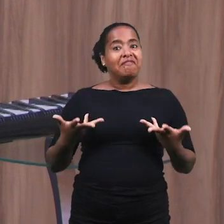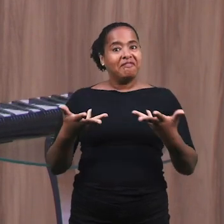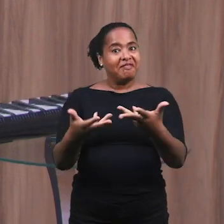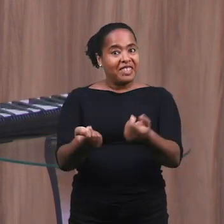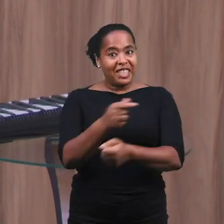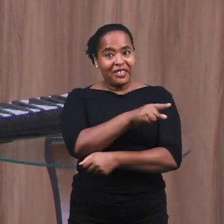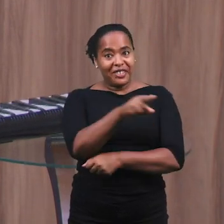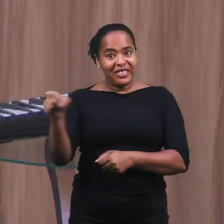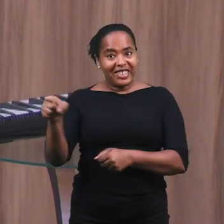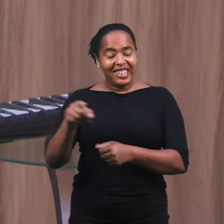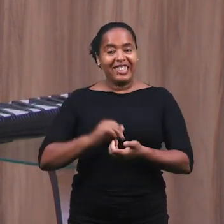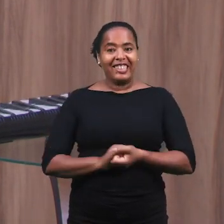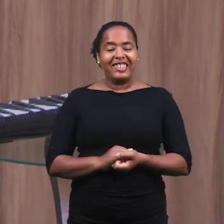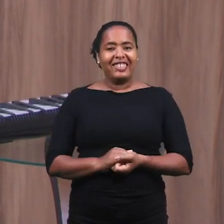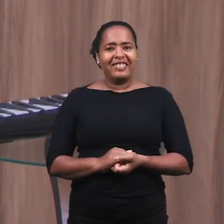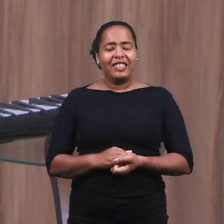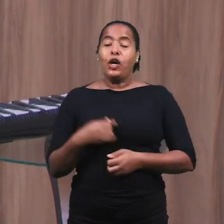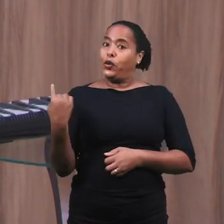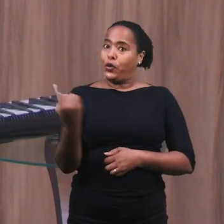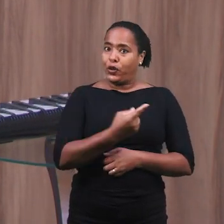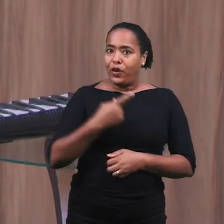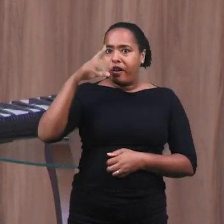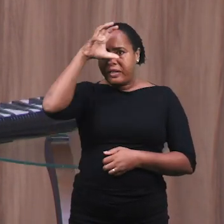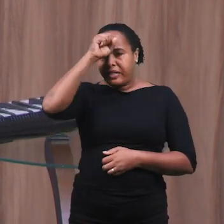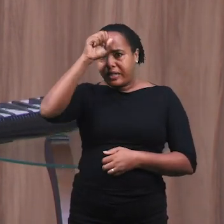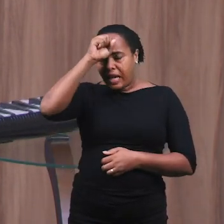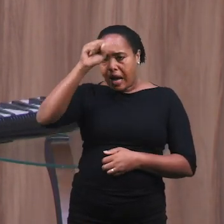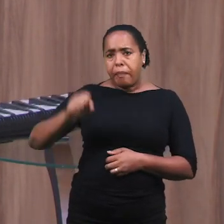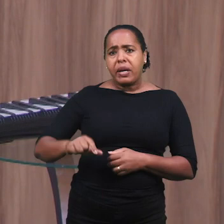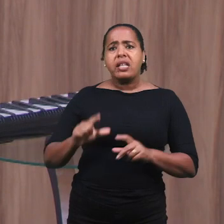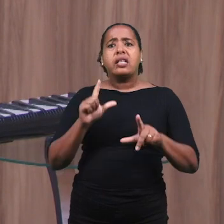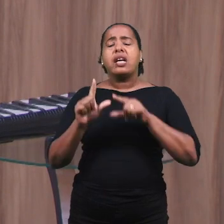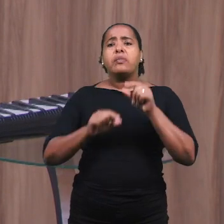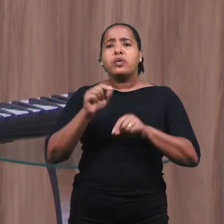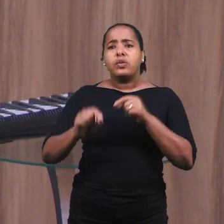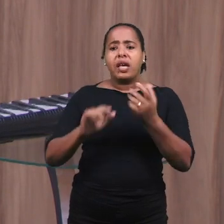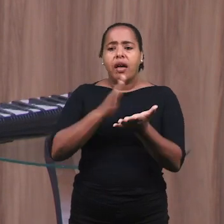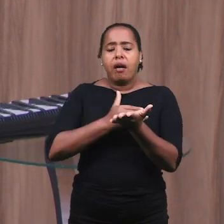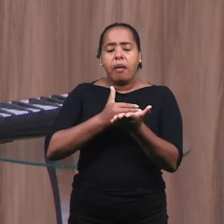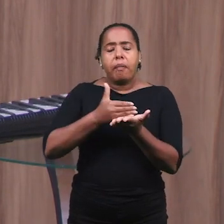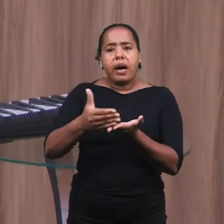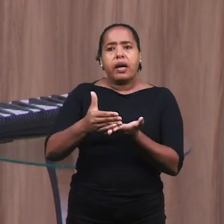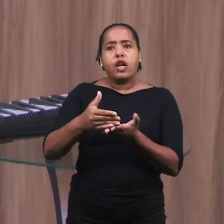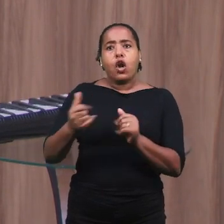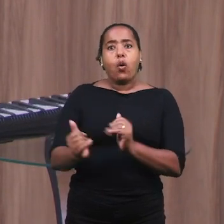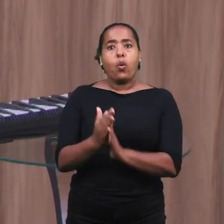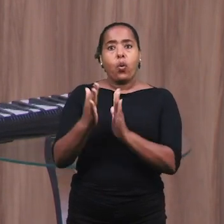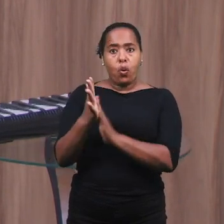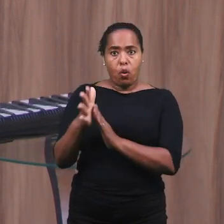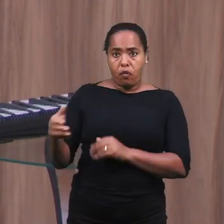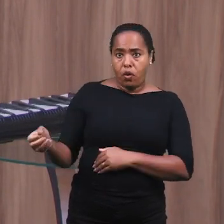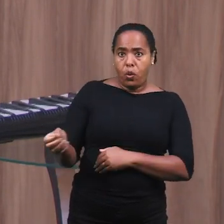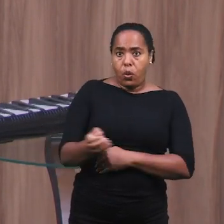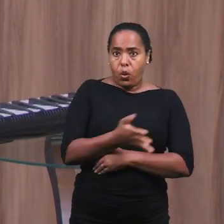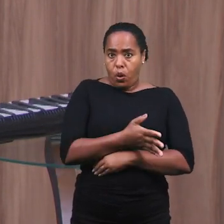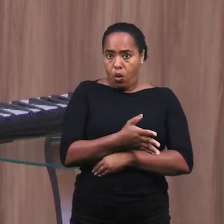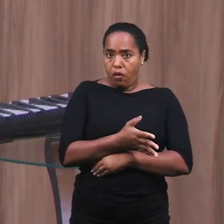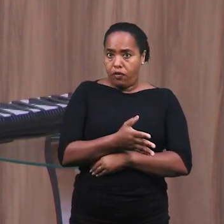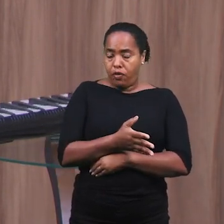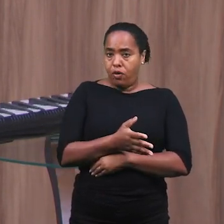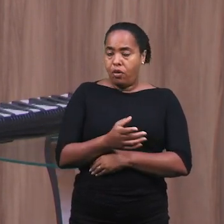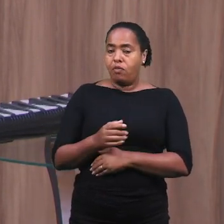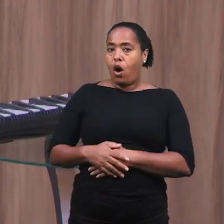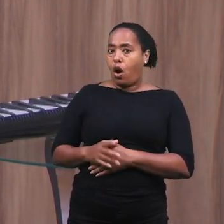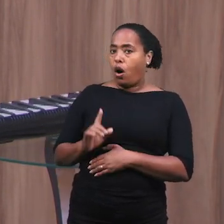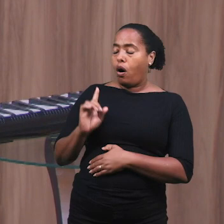научились. Поздравляю вас, вы так хорошо учитесь. Мы узнали эту гамму, чтобы мы